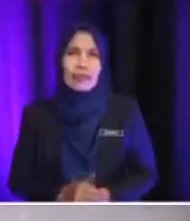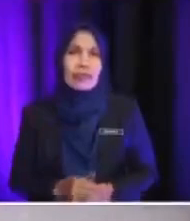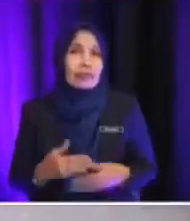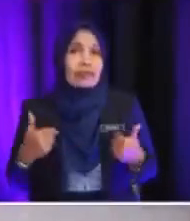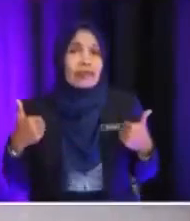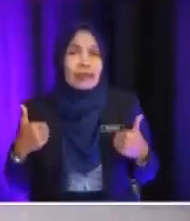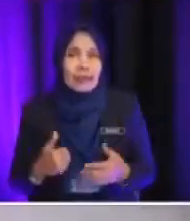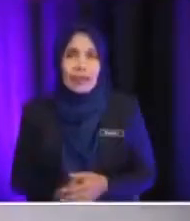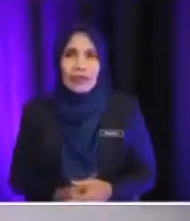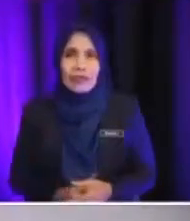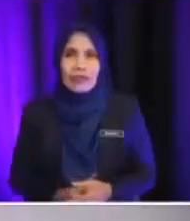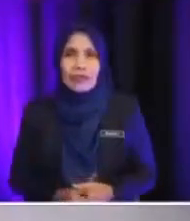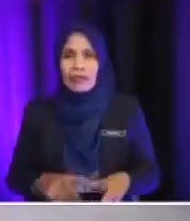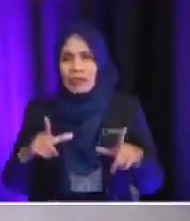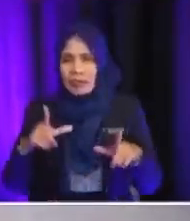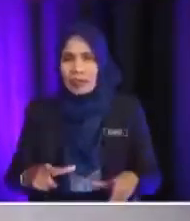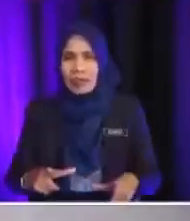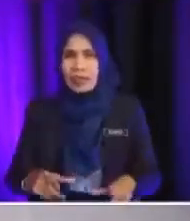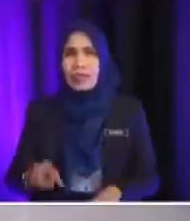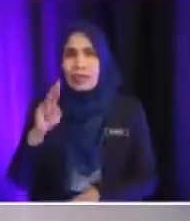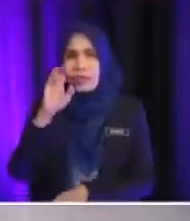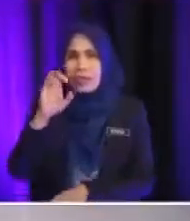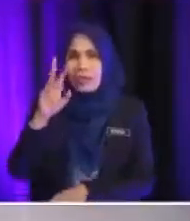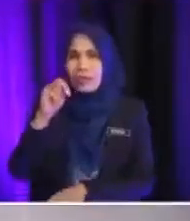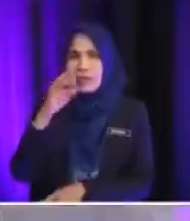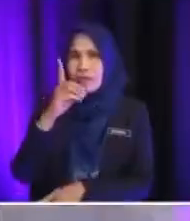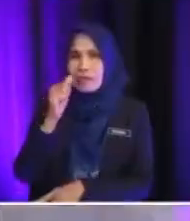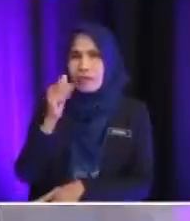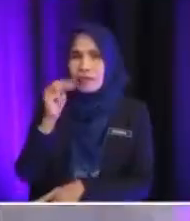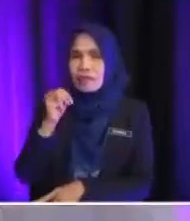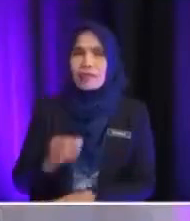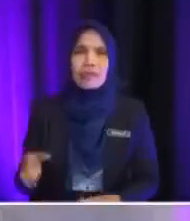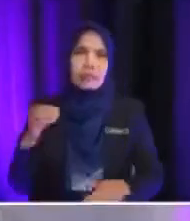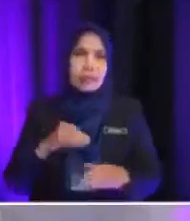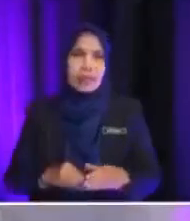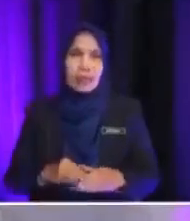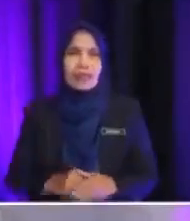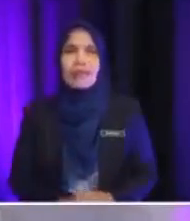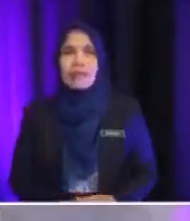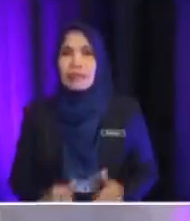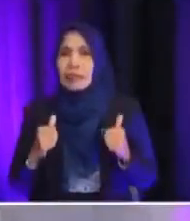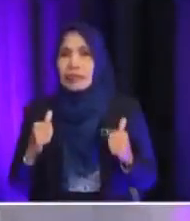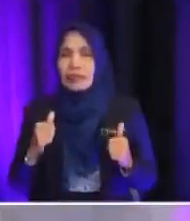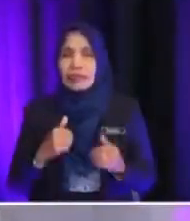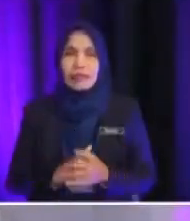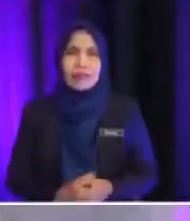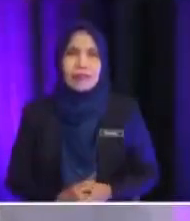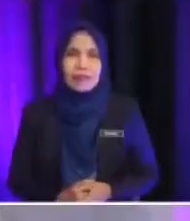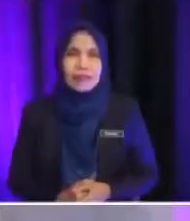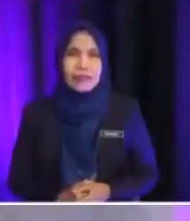air sejuk ataupun air ais. Macam nampak timun ni kan? Nampak dia keras sikit kan? Untuk kita pastikan kesegaran dia lah. Ya,